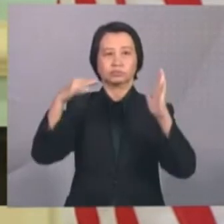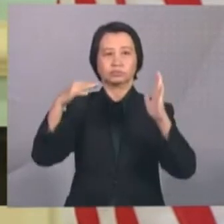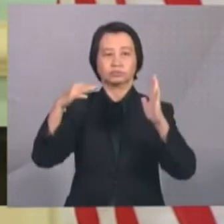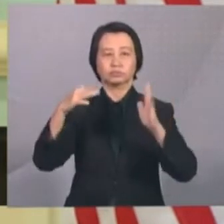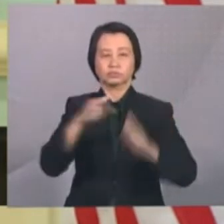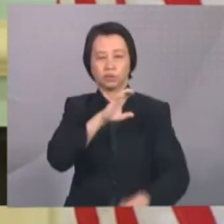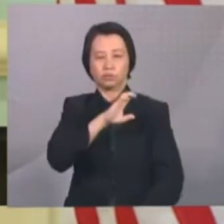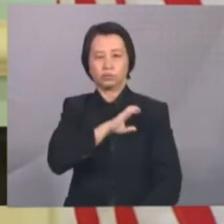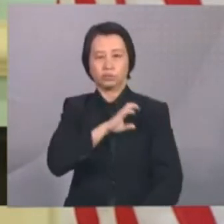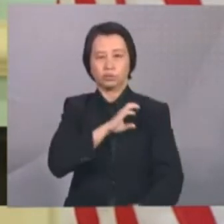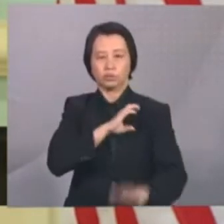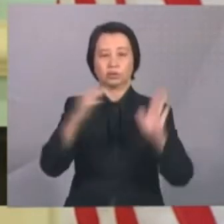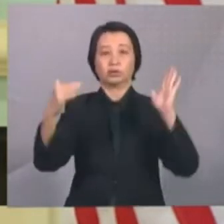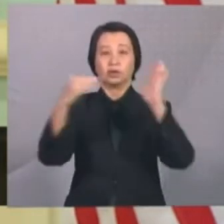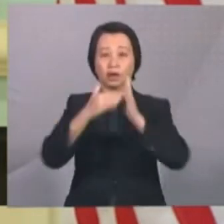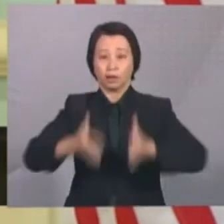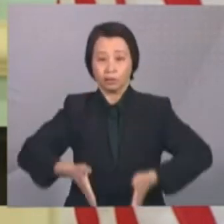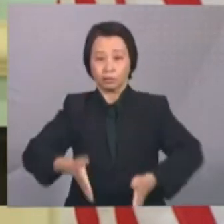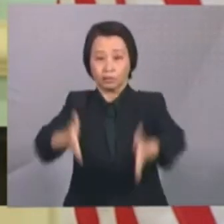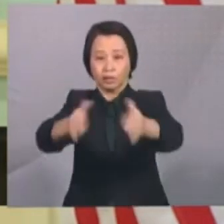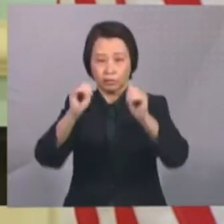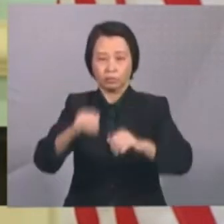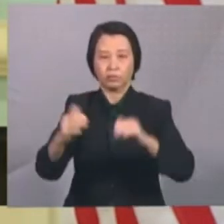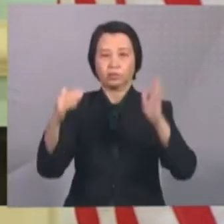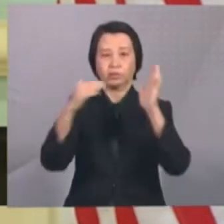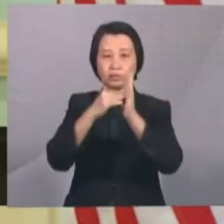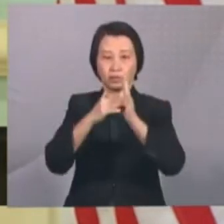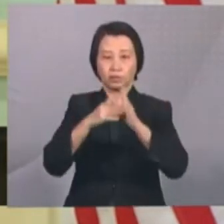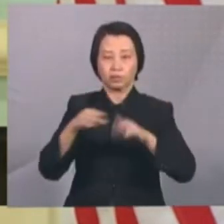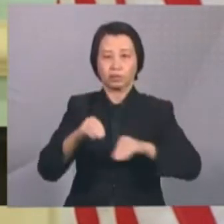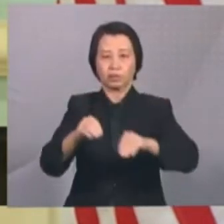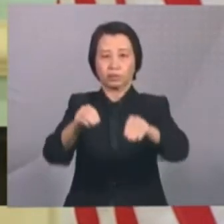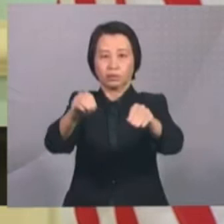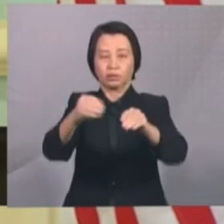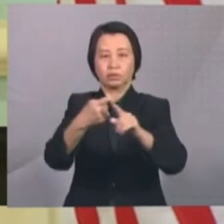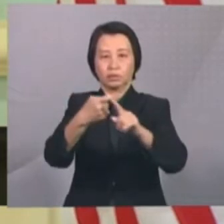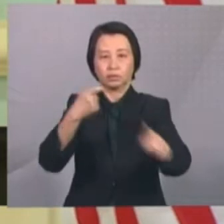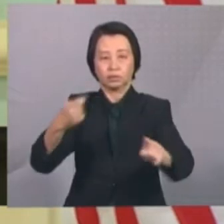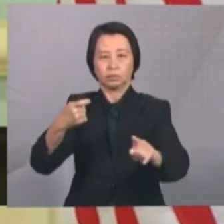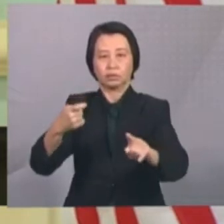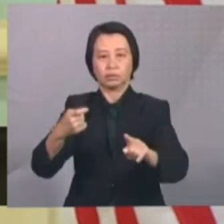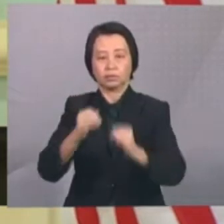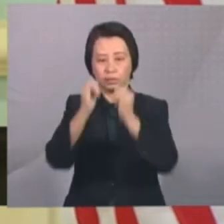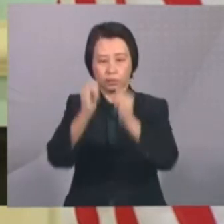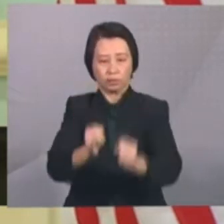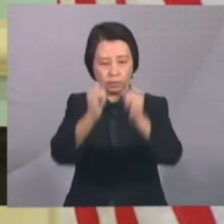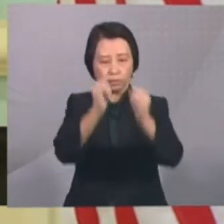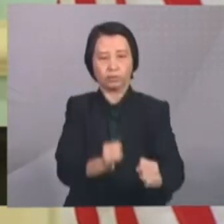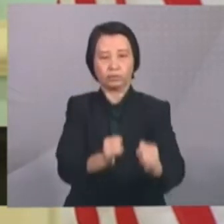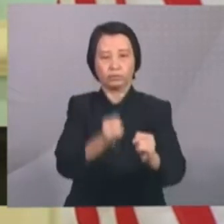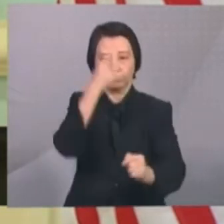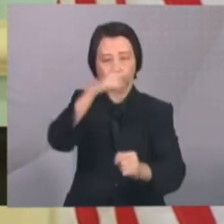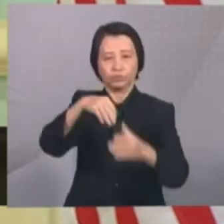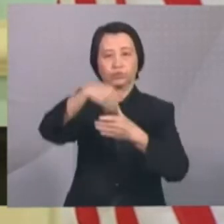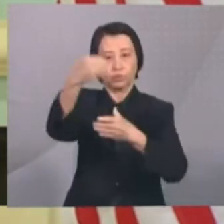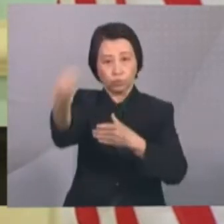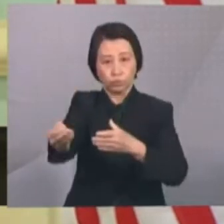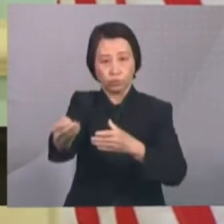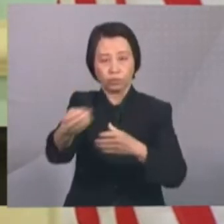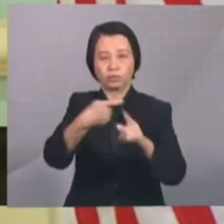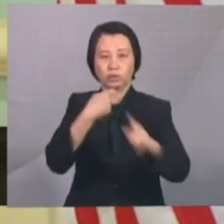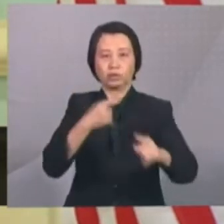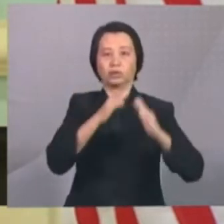jawab pihak pulih dikatakan Jalan Raya boleh menyikat pergerakan dari pada individu-individu untuk keluar